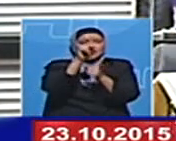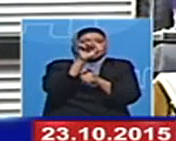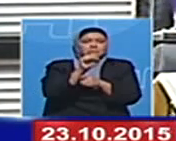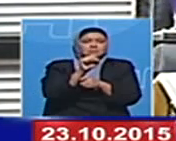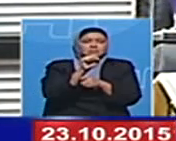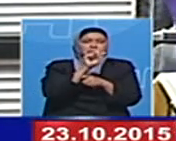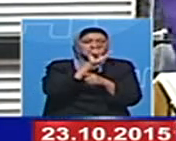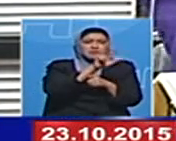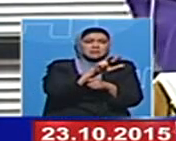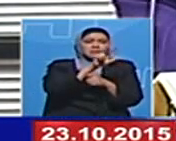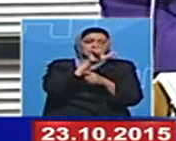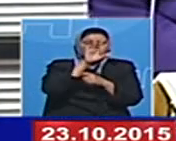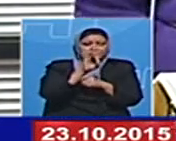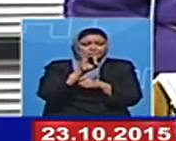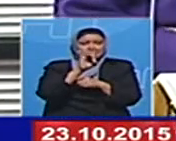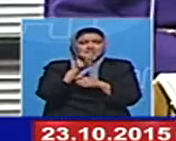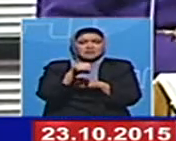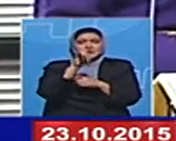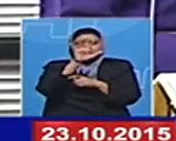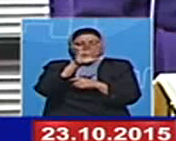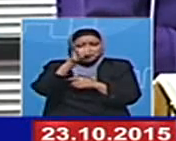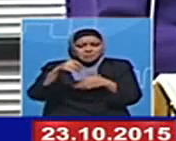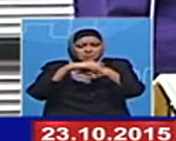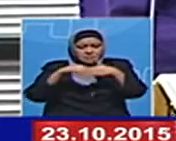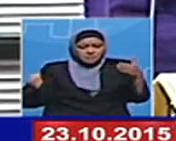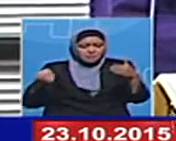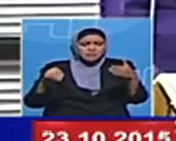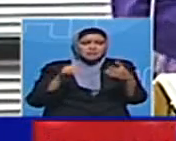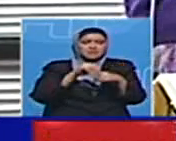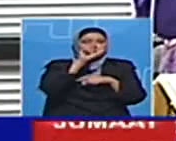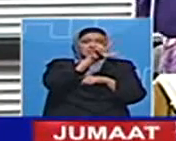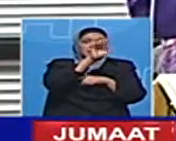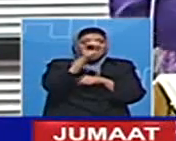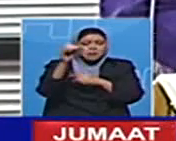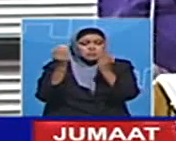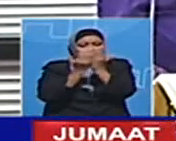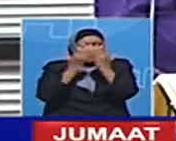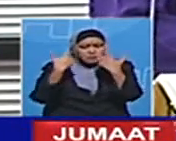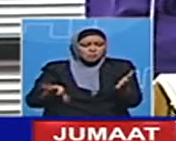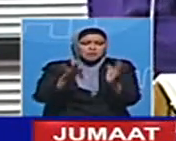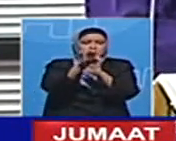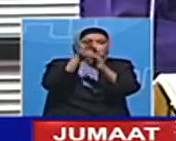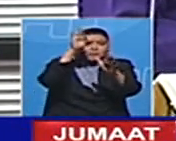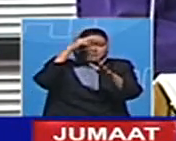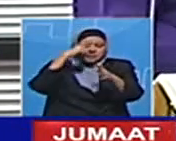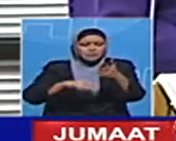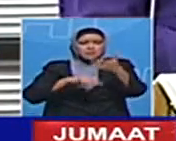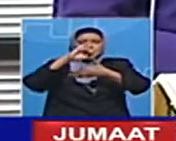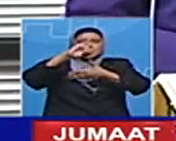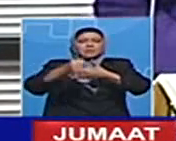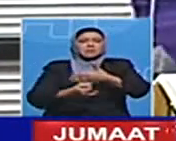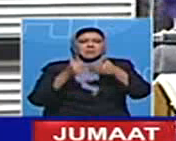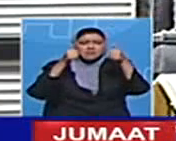r8.5 juta dalam hal ini 300 buah Sekolah telah dikenal pasti sebagai projek